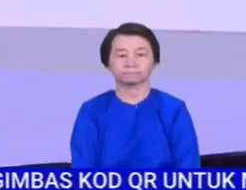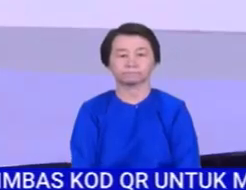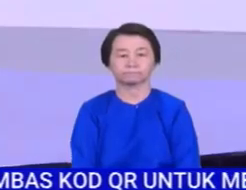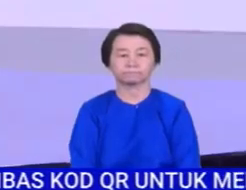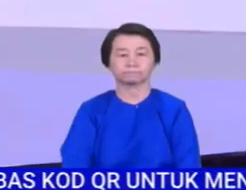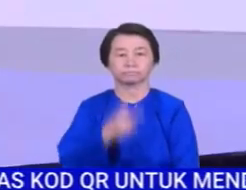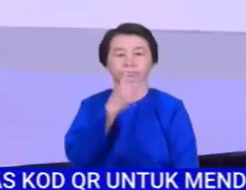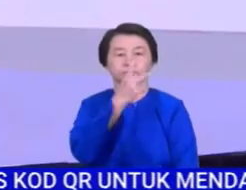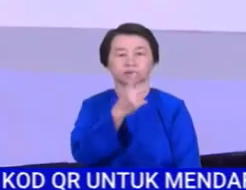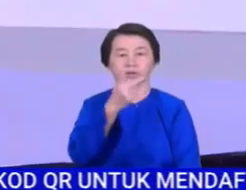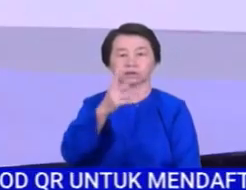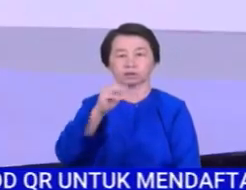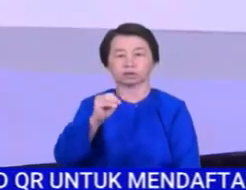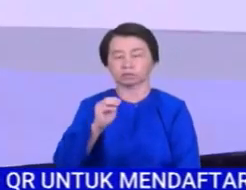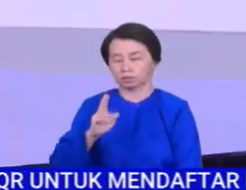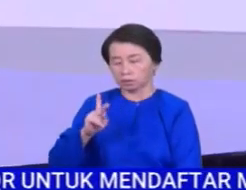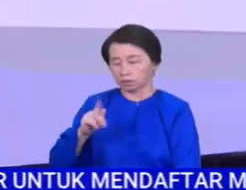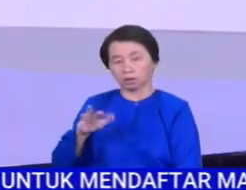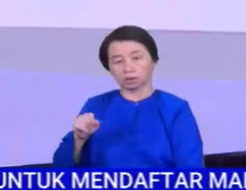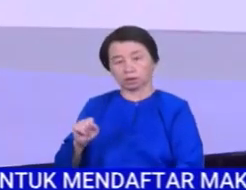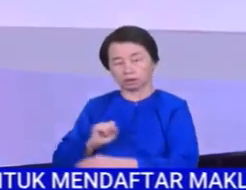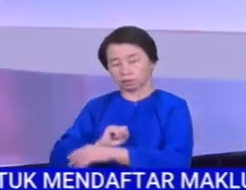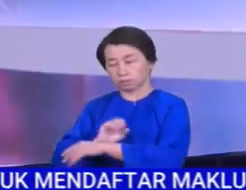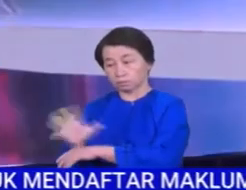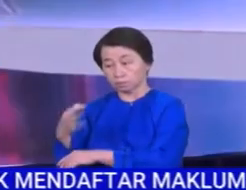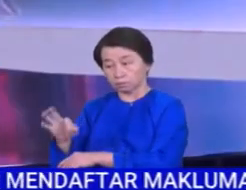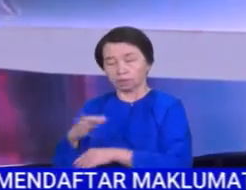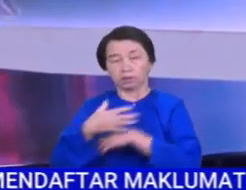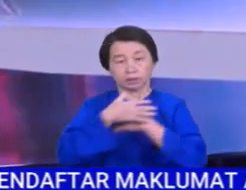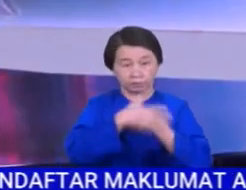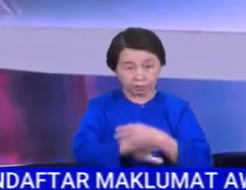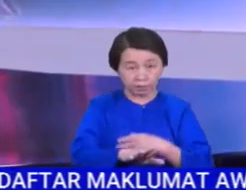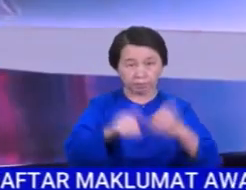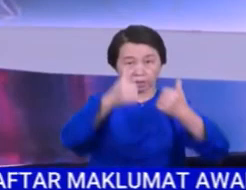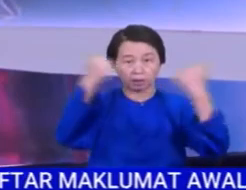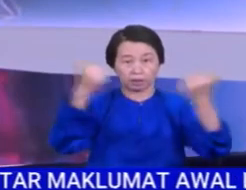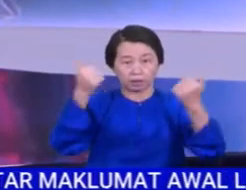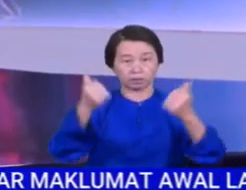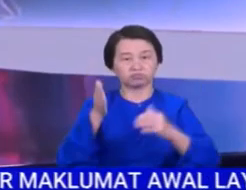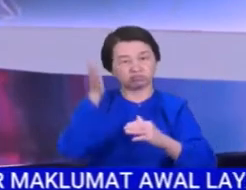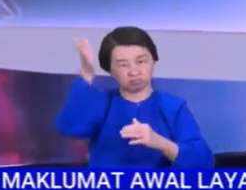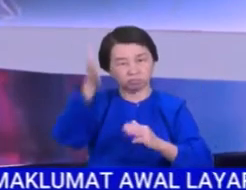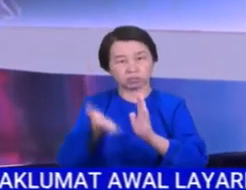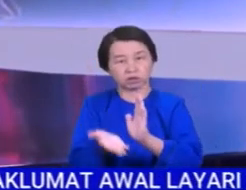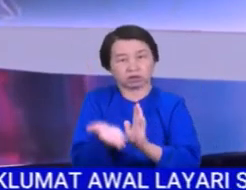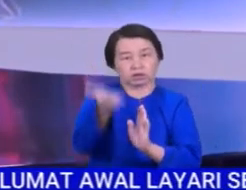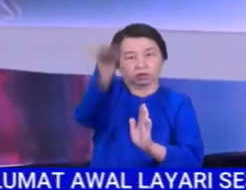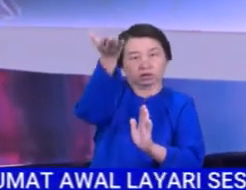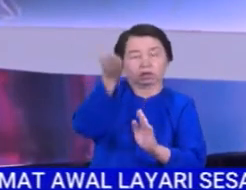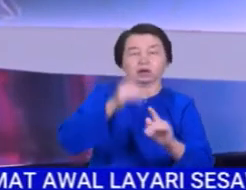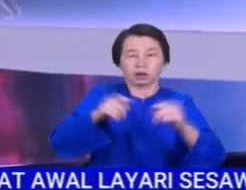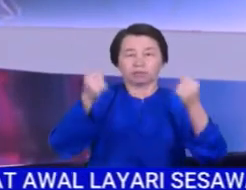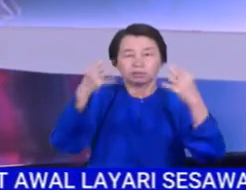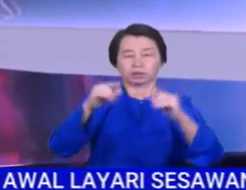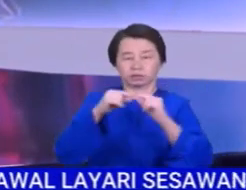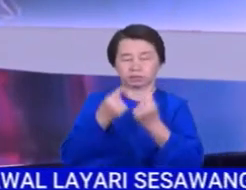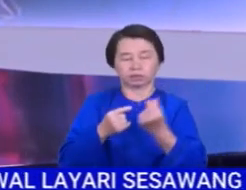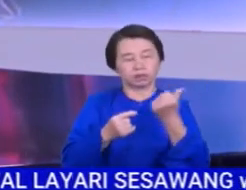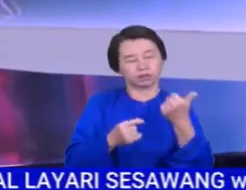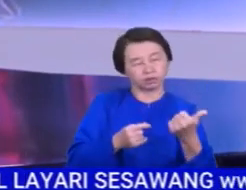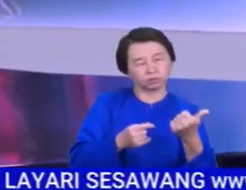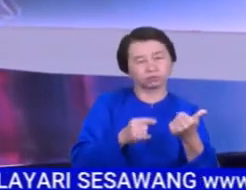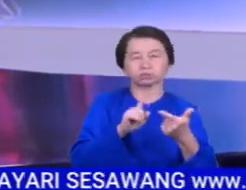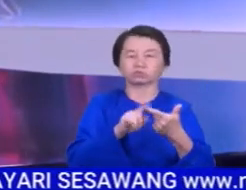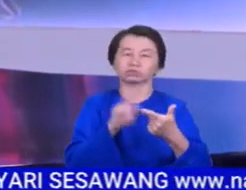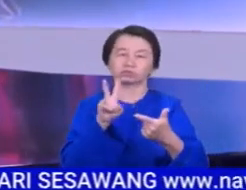Kementerian Kesihatan menjangkakan kes positif COVID-19 selepas sambutan Aidilfitri meningkat tetapi kebanyakan adalah kategori 1